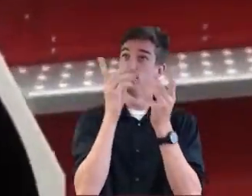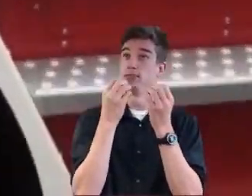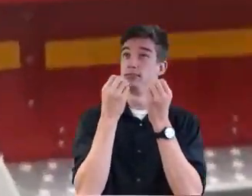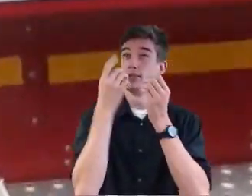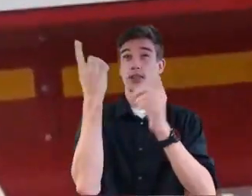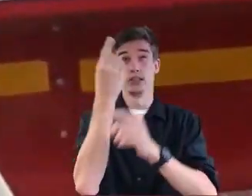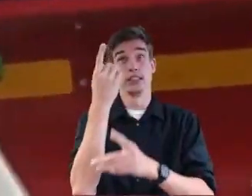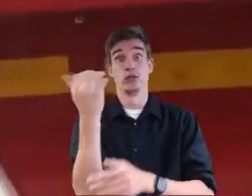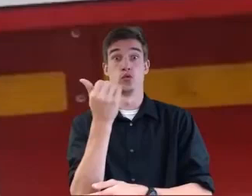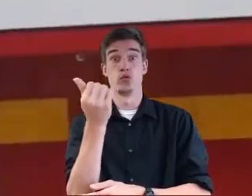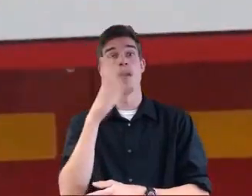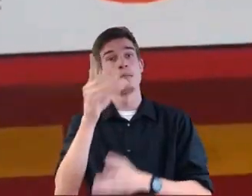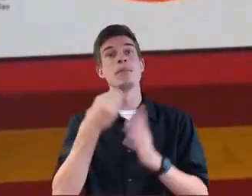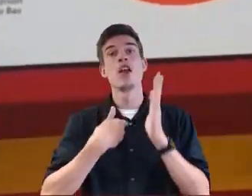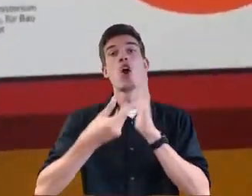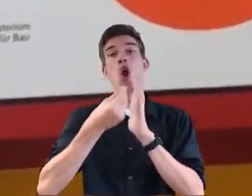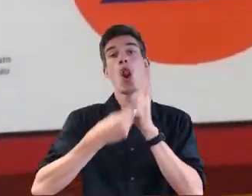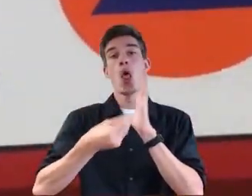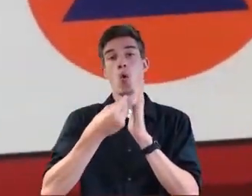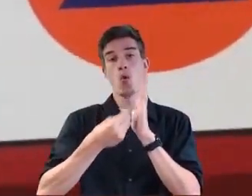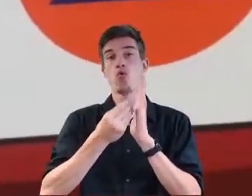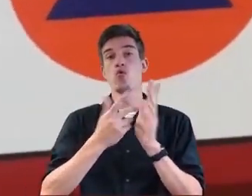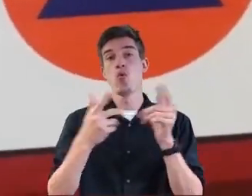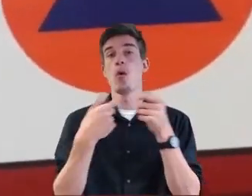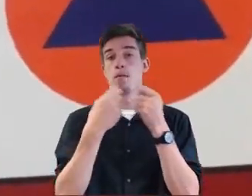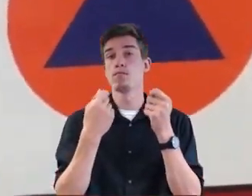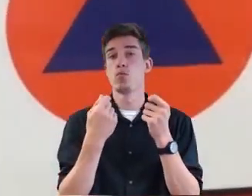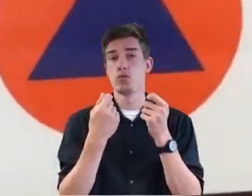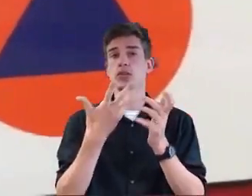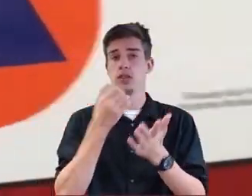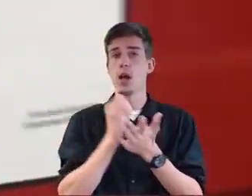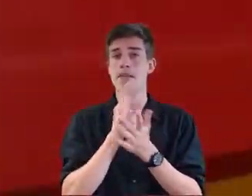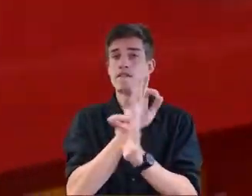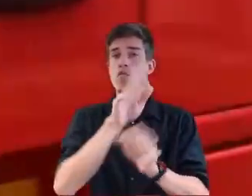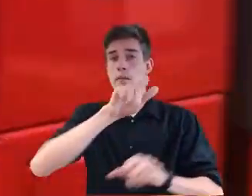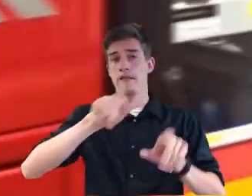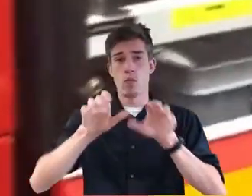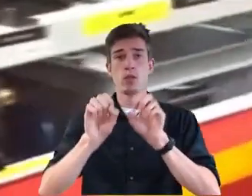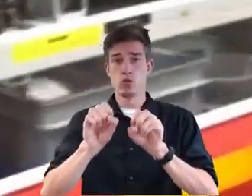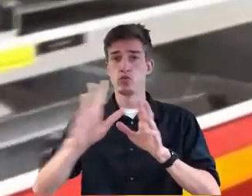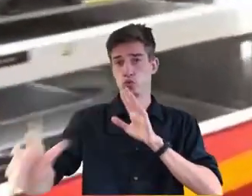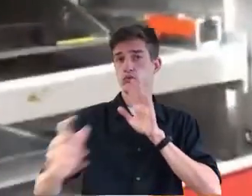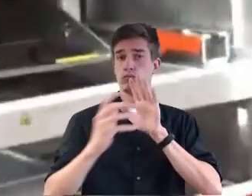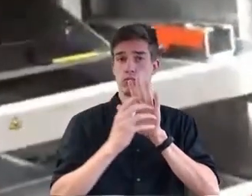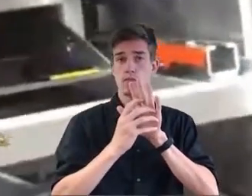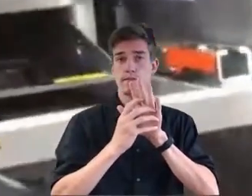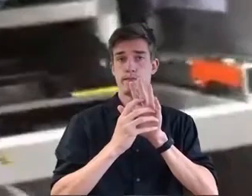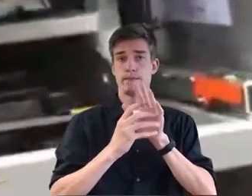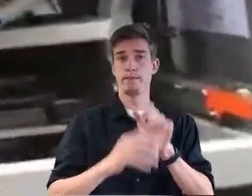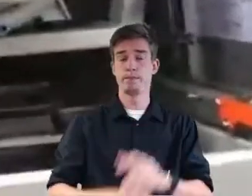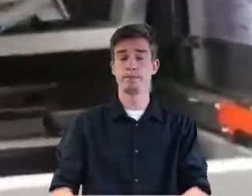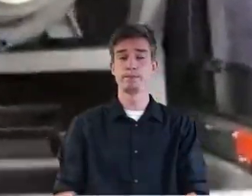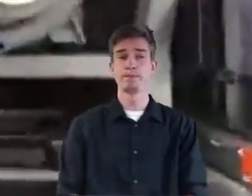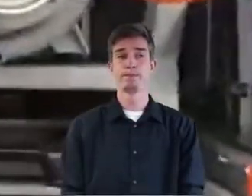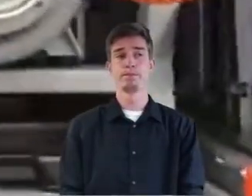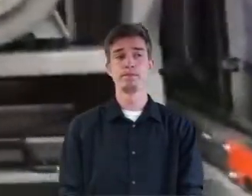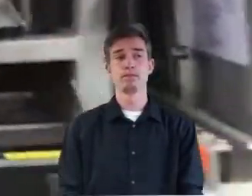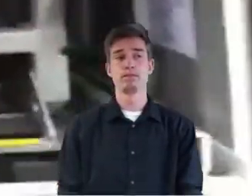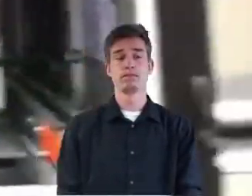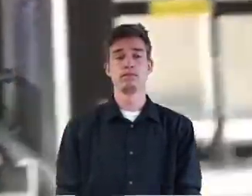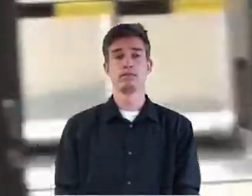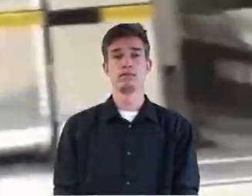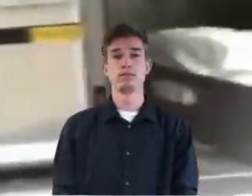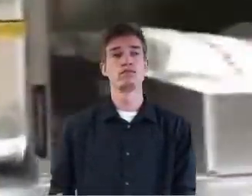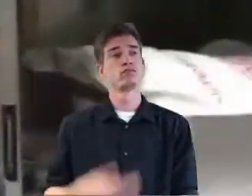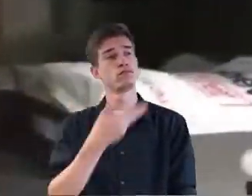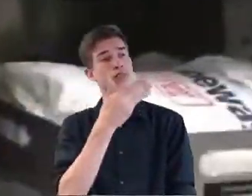natürlich auch das Logo vom Bundesamt für Bevölkerungsschutz und ja, hier sieht man so ein